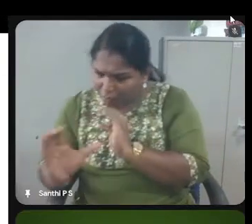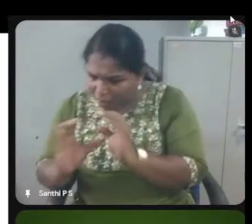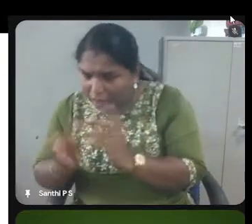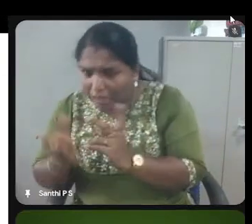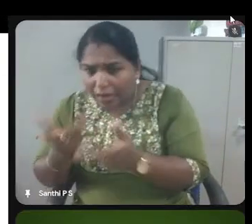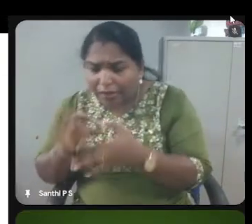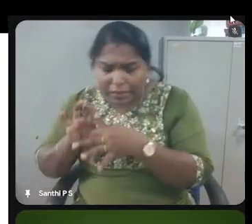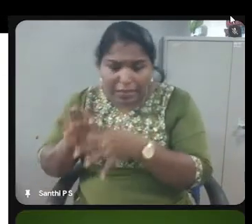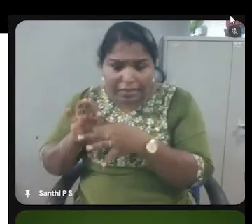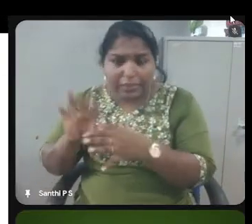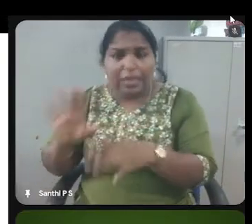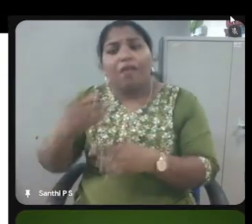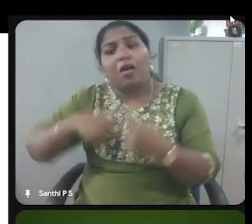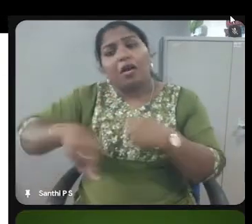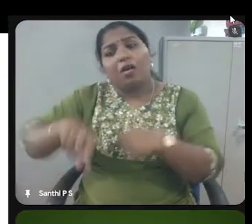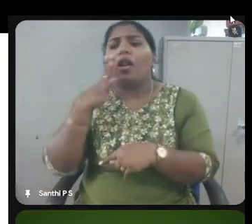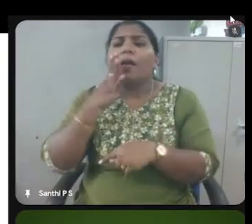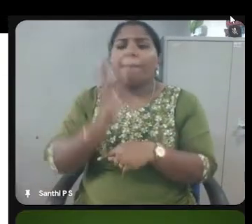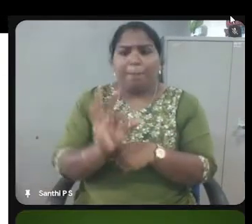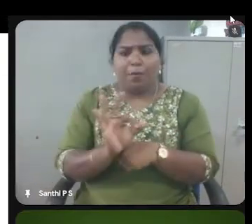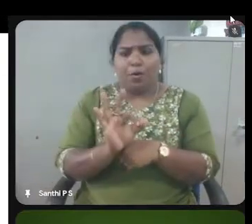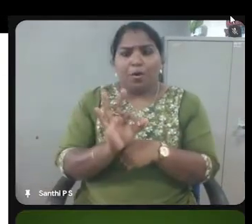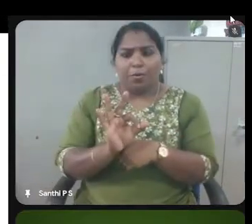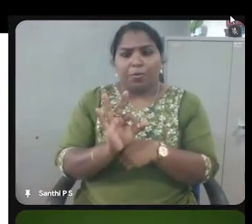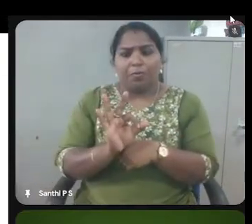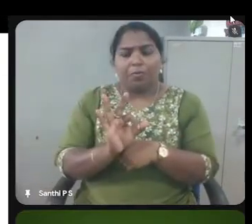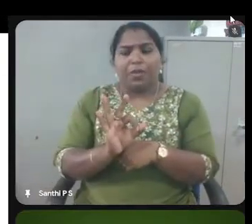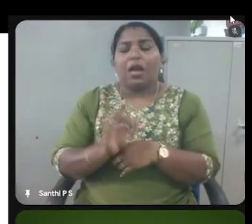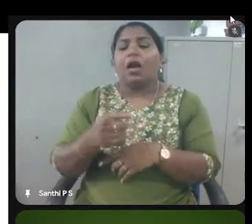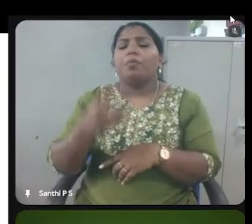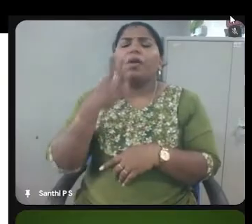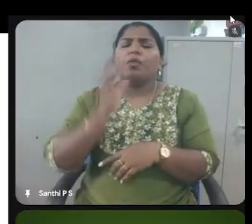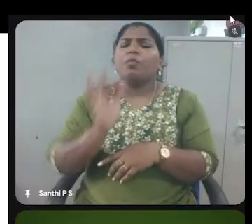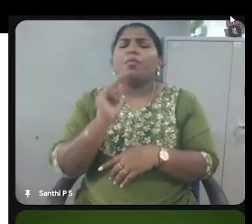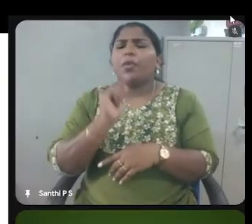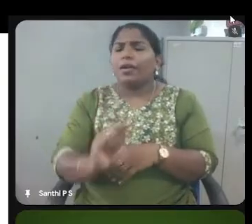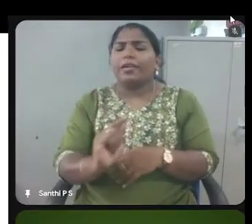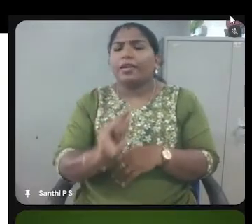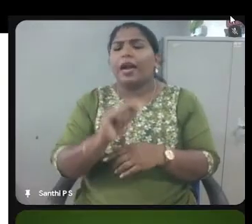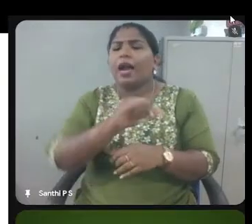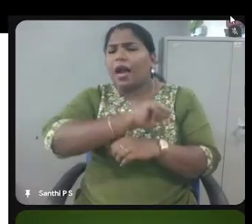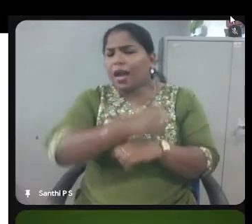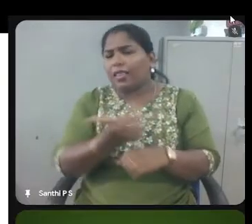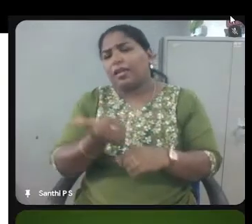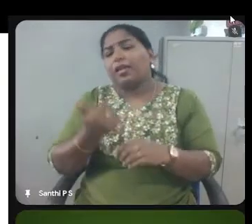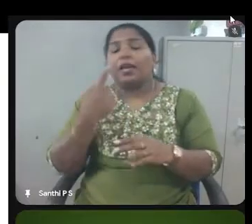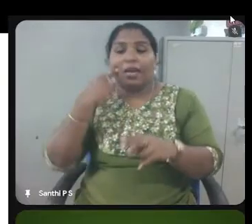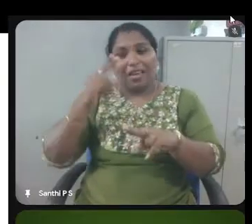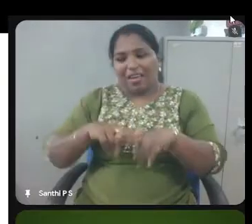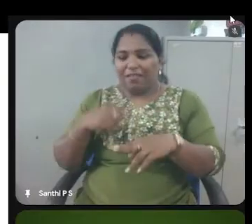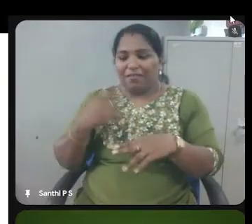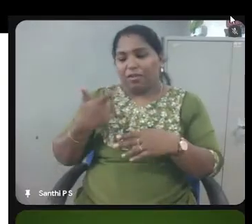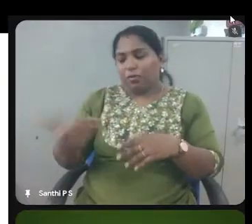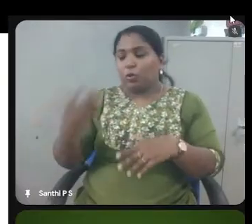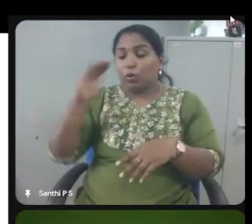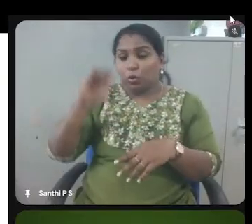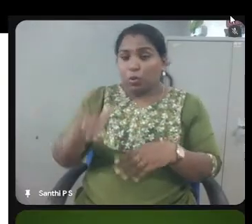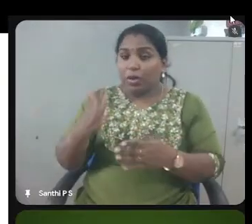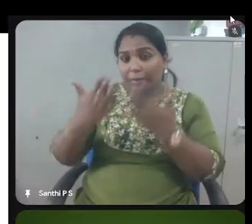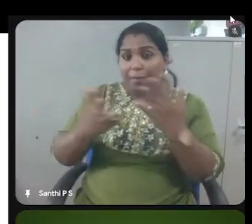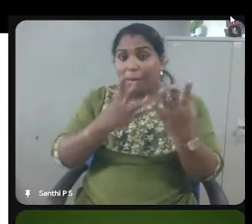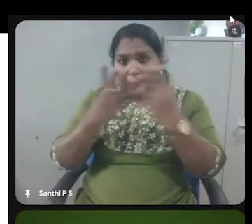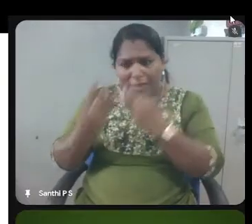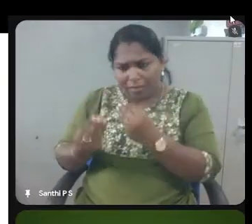വളരെ ഇമ്പോർട്ടന്റ് ആണ്. അങ്ങനെ വരുമ്പം നമ്മൾ ശ്രദ്ധിക്കേണ്ടത് ഇവരുടെ ബാക്കി കാര്യങ്ങൾ, പഠിക്കുന്ന ഒരു കുട്ടിയാകാം അല്ലെങ്കിൽ വേറെ